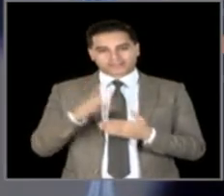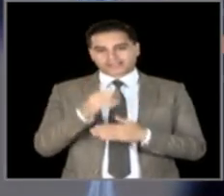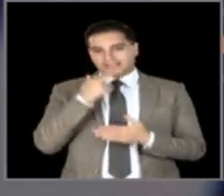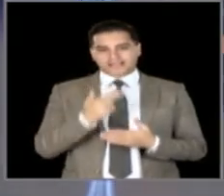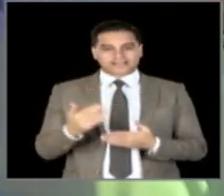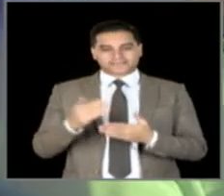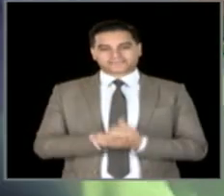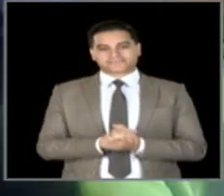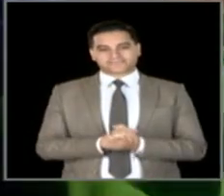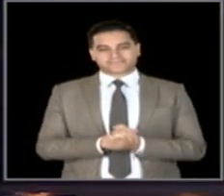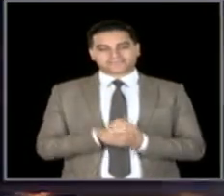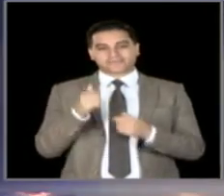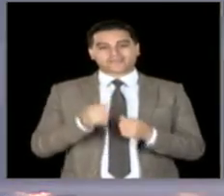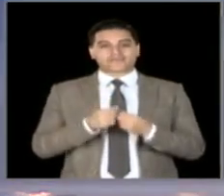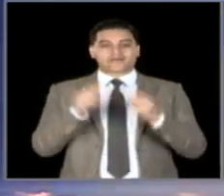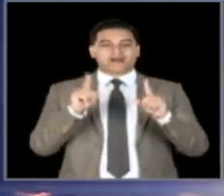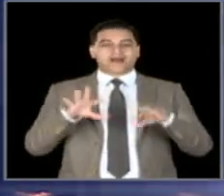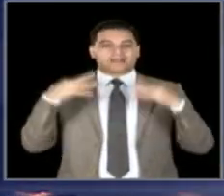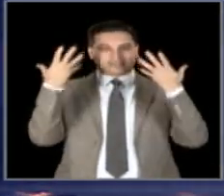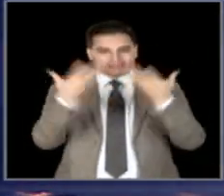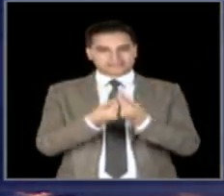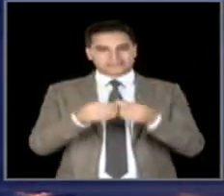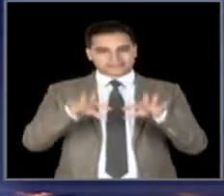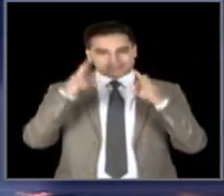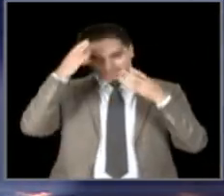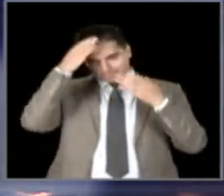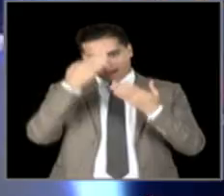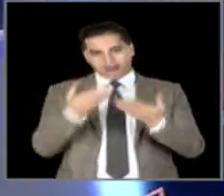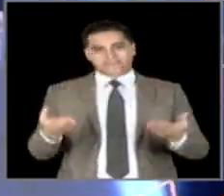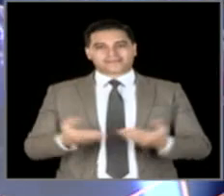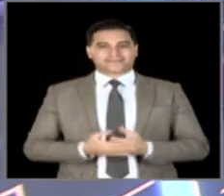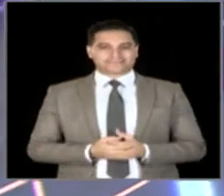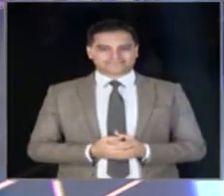الدوليه والى اللقاء وحلقه جديده مع